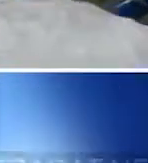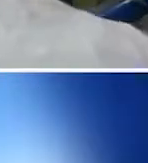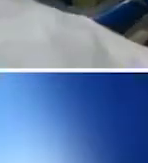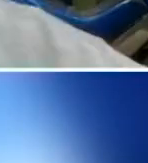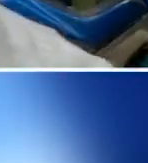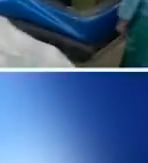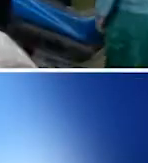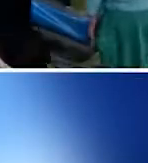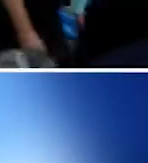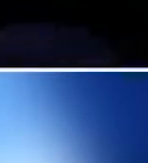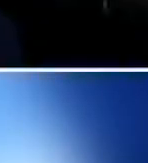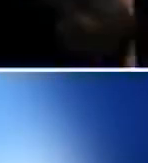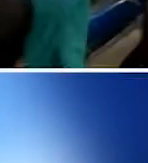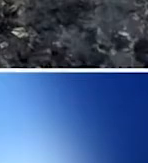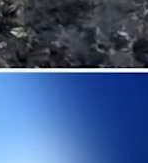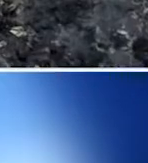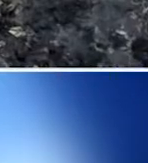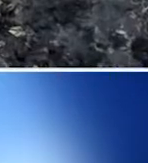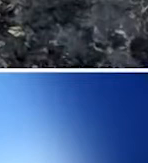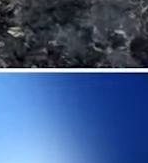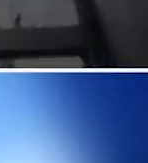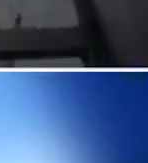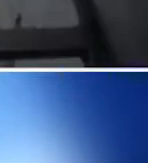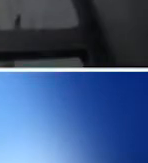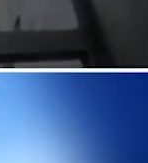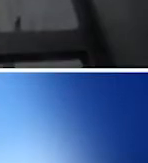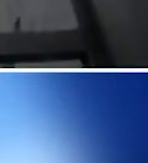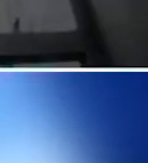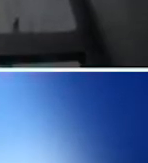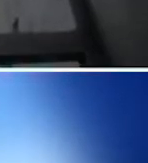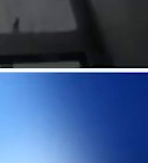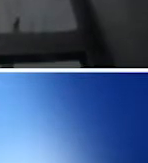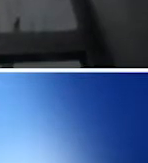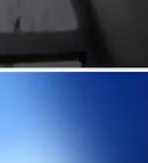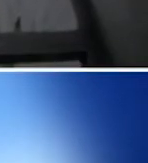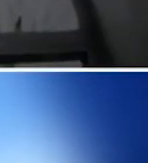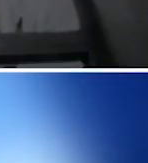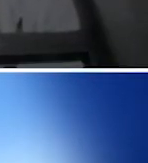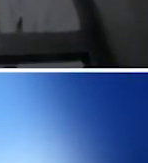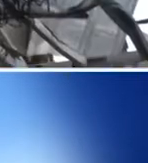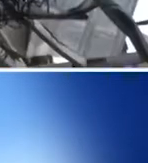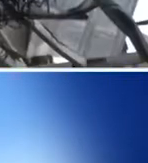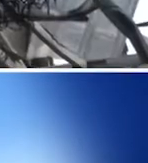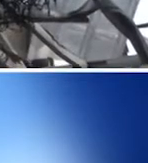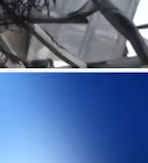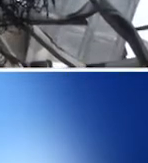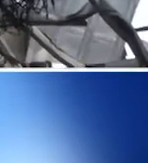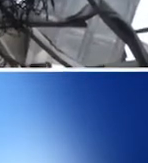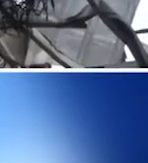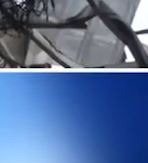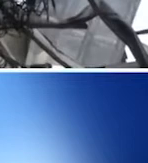Dan jika dilihat kondisi terkini dari rumah yang merupakan bengkel motor tersebut, kondisinya saat ini sudah ludes